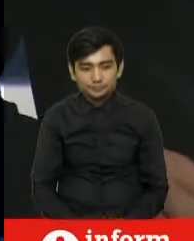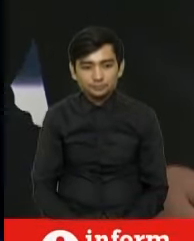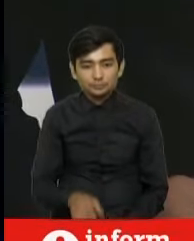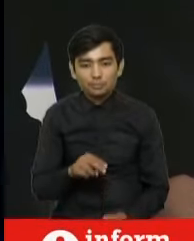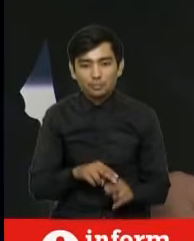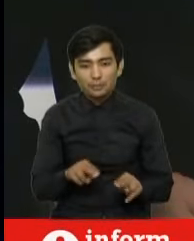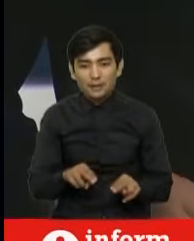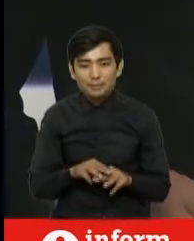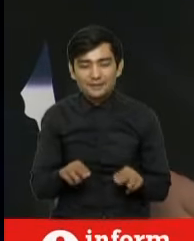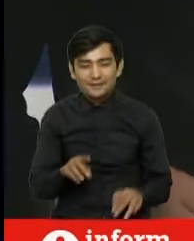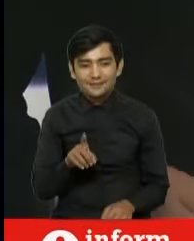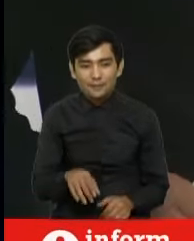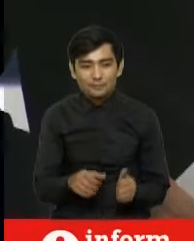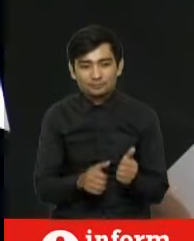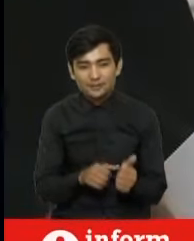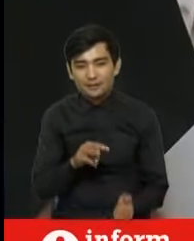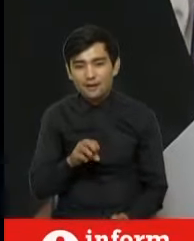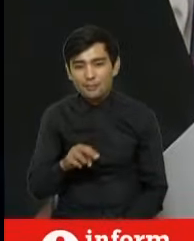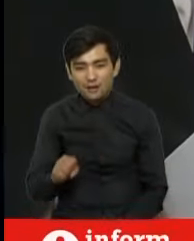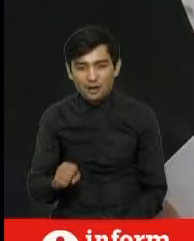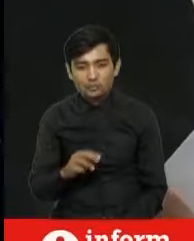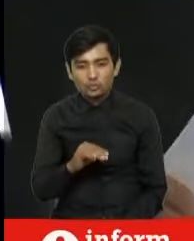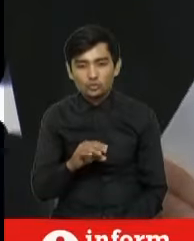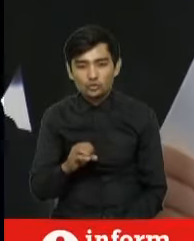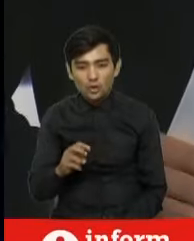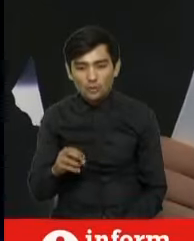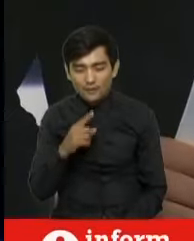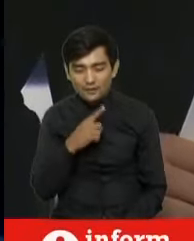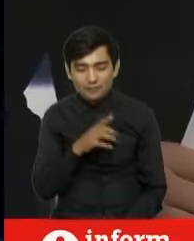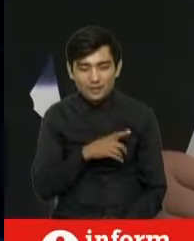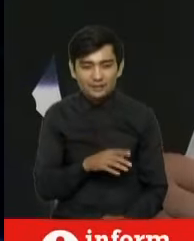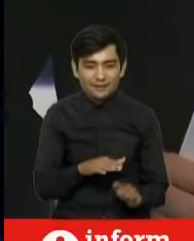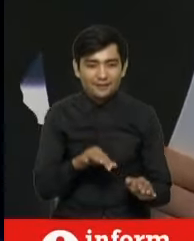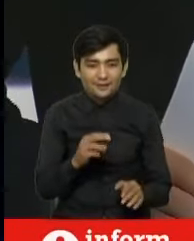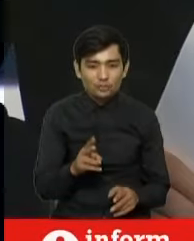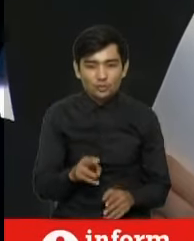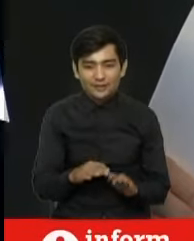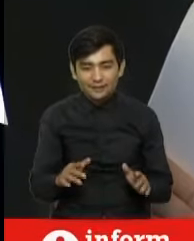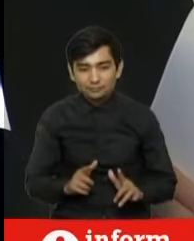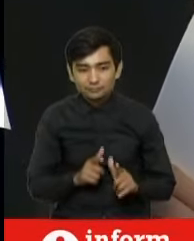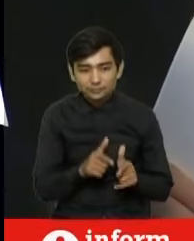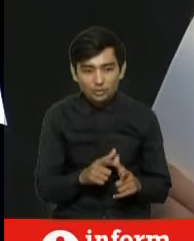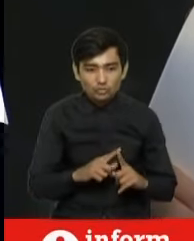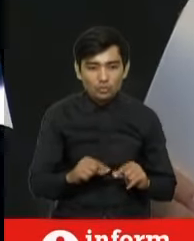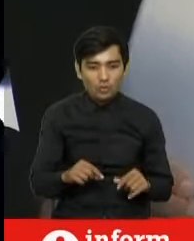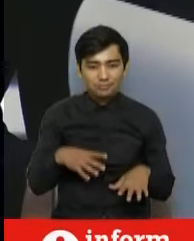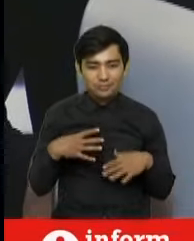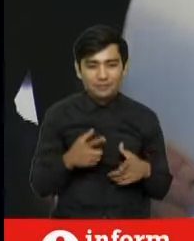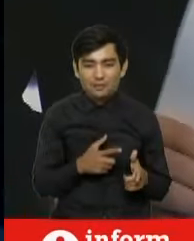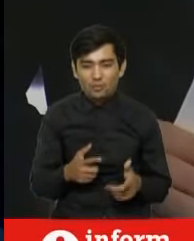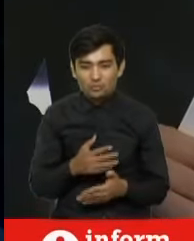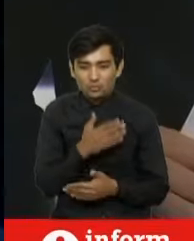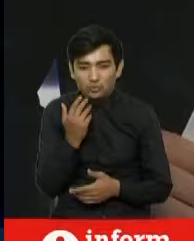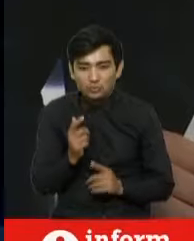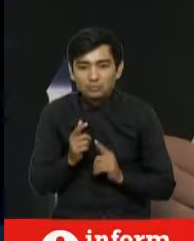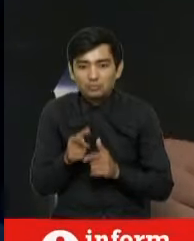Премьер-министрдің орынбасары Тамара Дүйсенованың айтуынша, балабақшаға барған балалардың дені мектепке дайындықсыз келеді екен. Ал жаңа жүйе